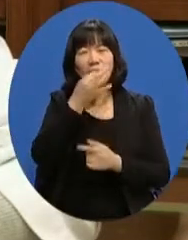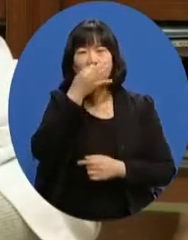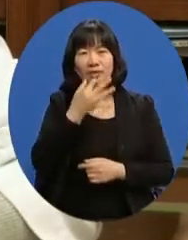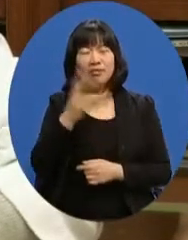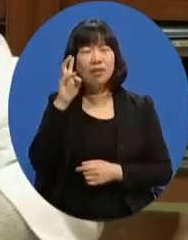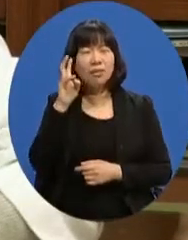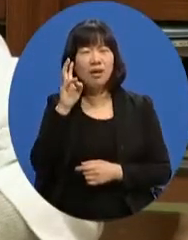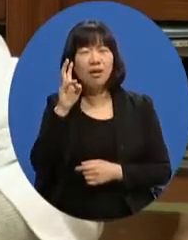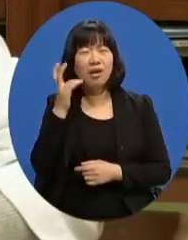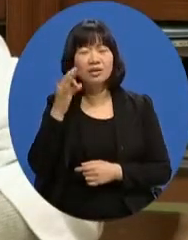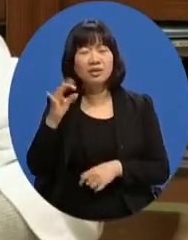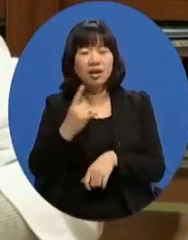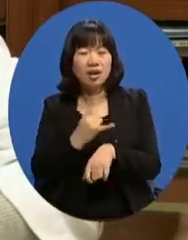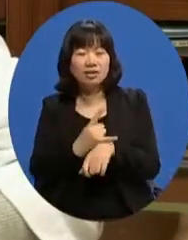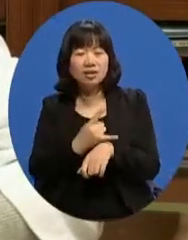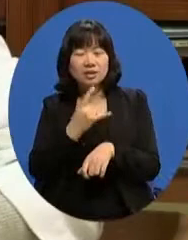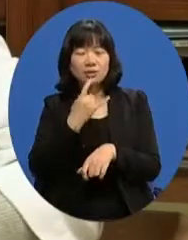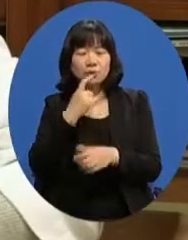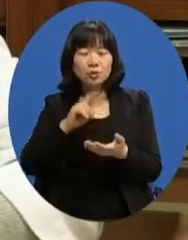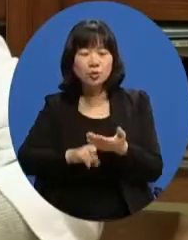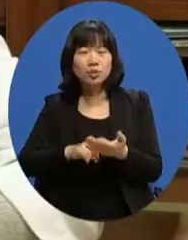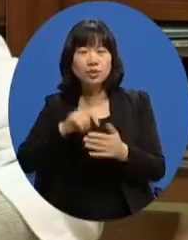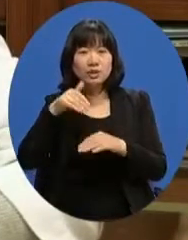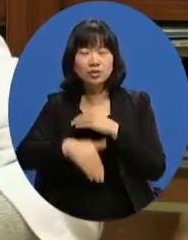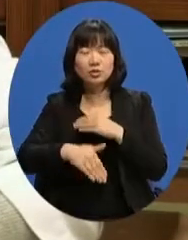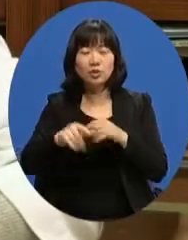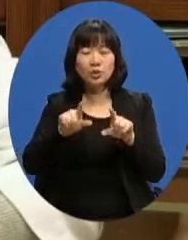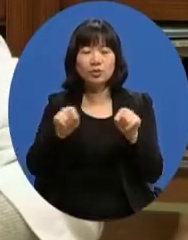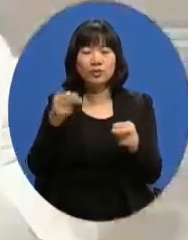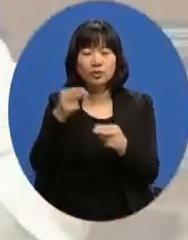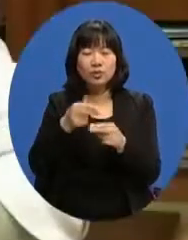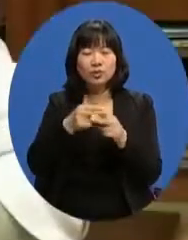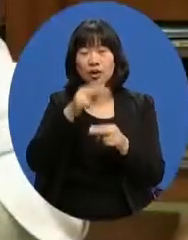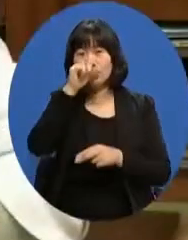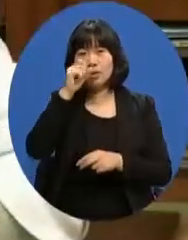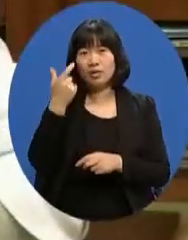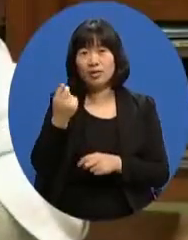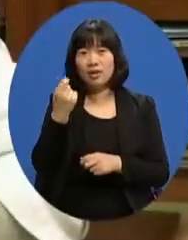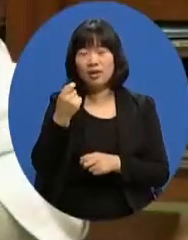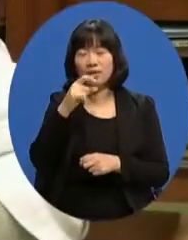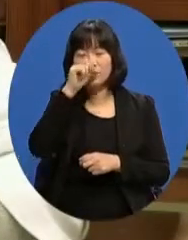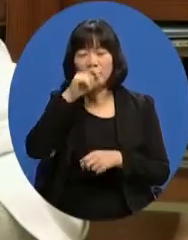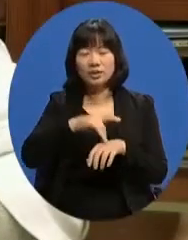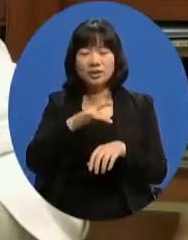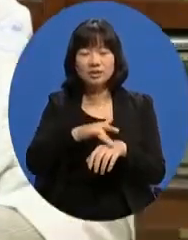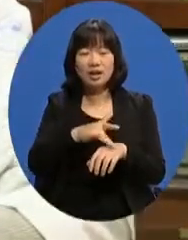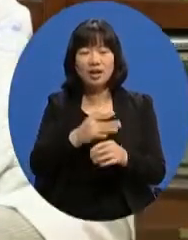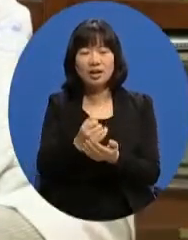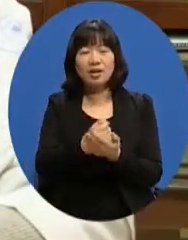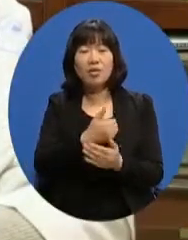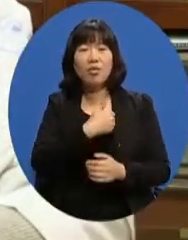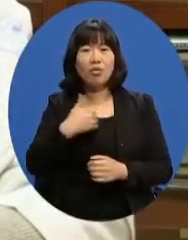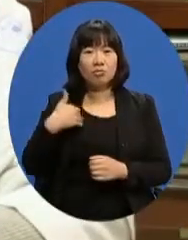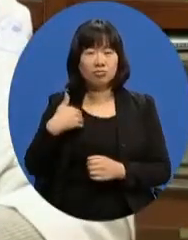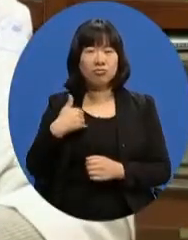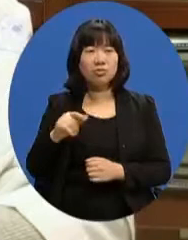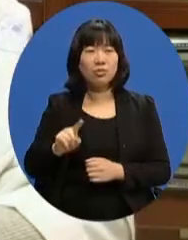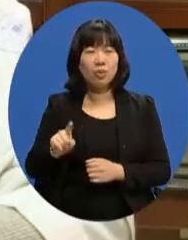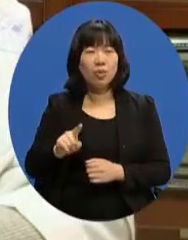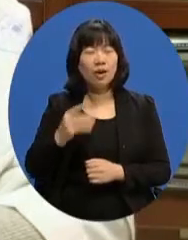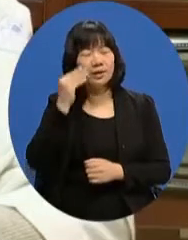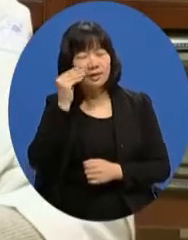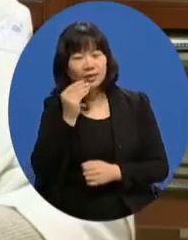아이이기 때문에 받아들이기 쉬운 형태로 음식을 만들어주시는 게 좋을 것 같아요. 일단은 좋은 식습관 가질 수 있어요. 째하고